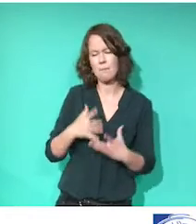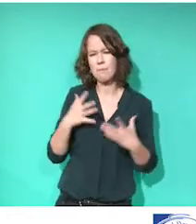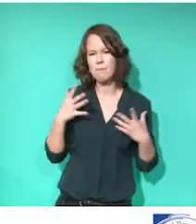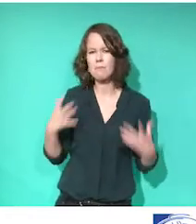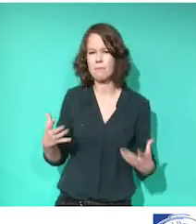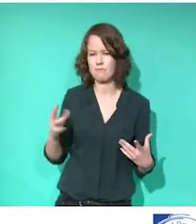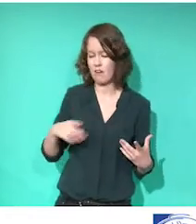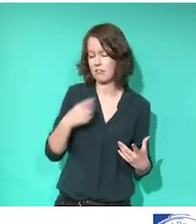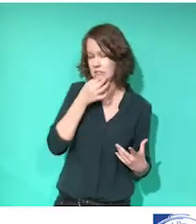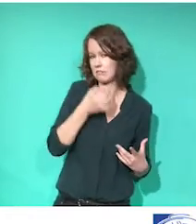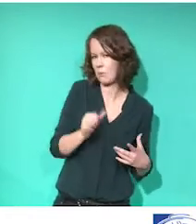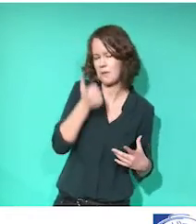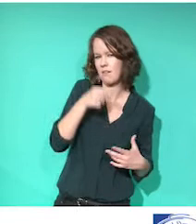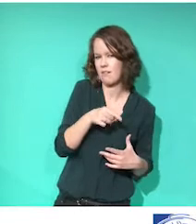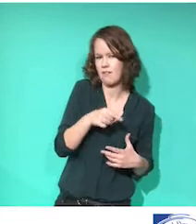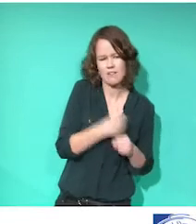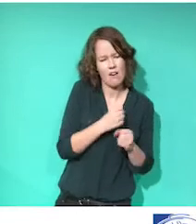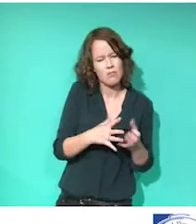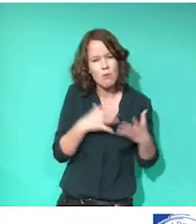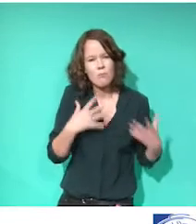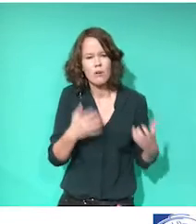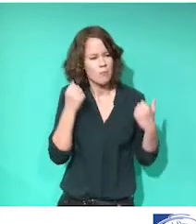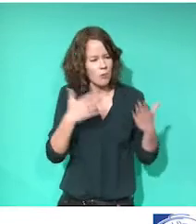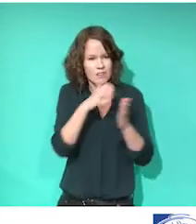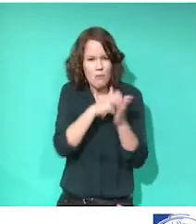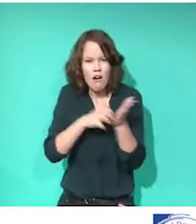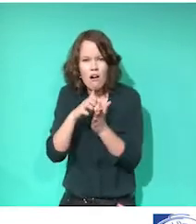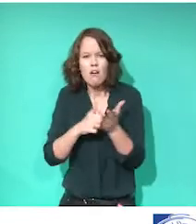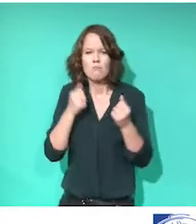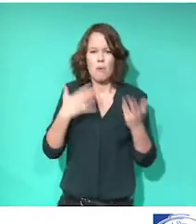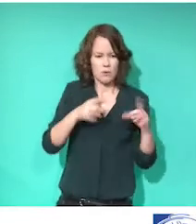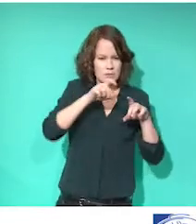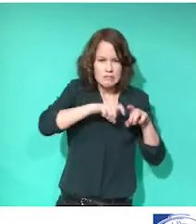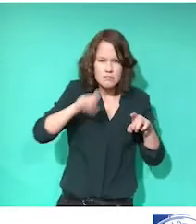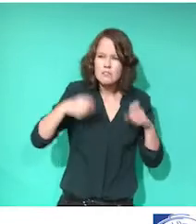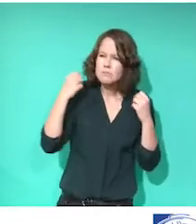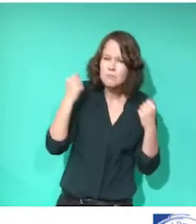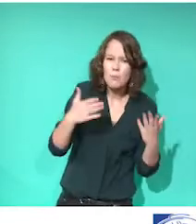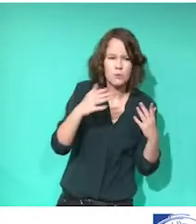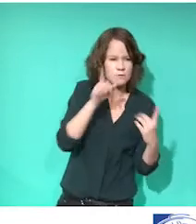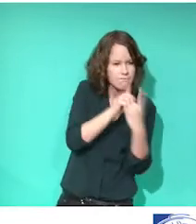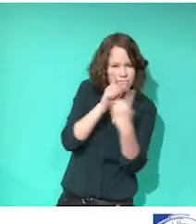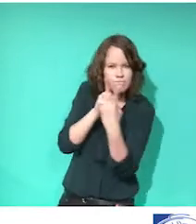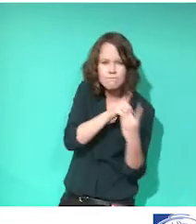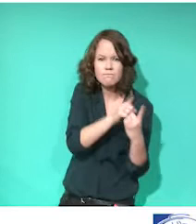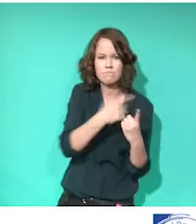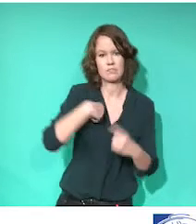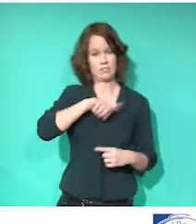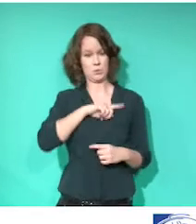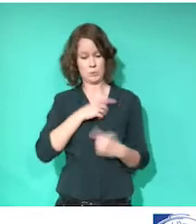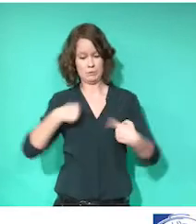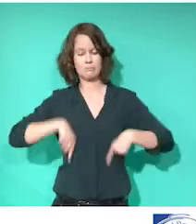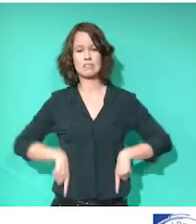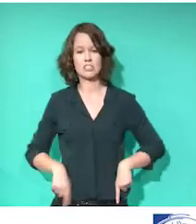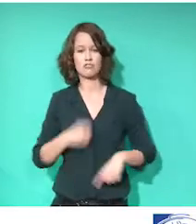fait des rapports, le CESE fait des propositions, le CESE fait des auditions, Et quand on est ministre chargé des familles, de l'enfance